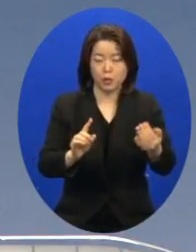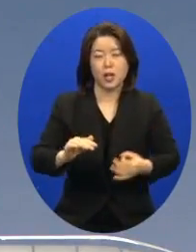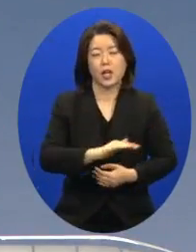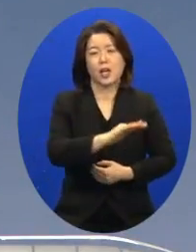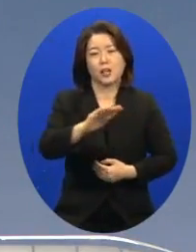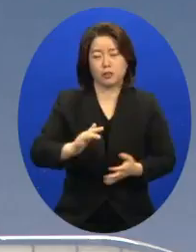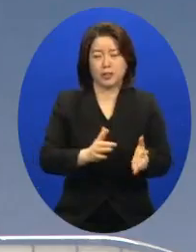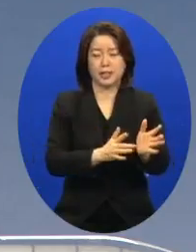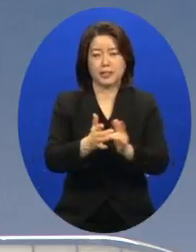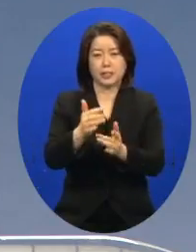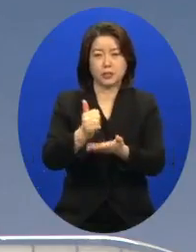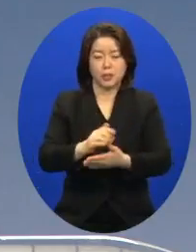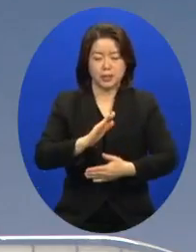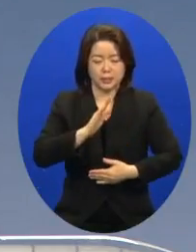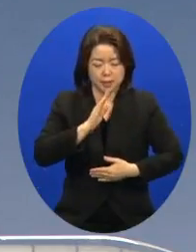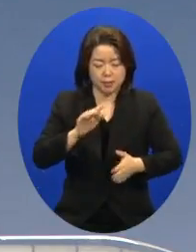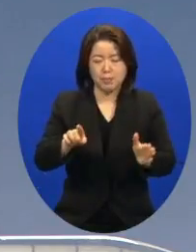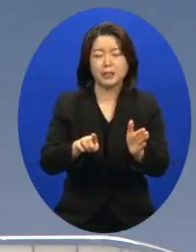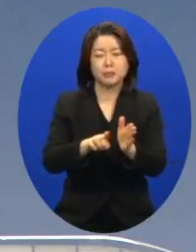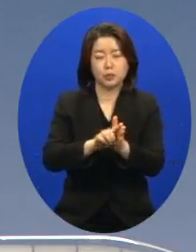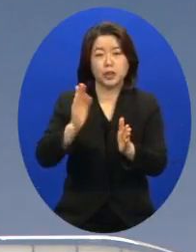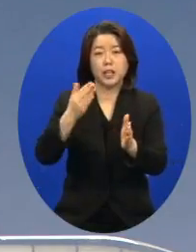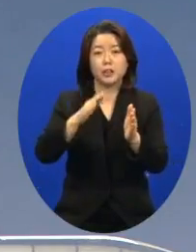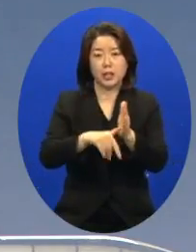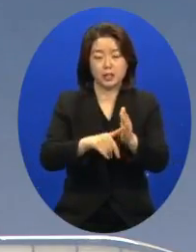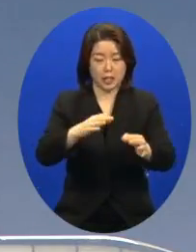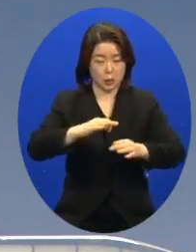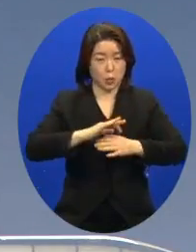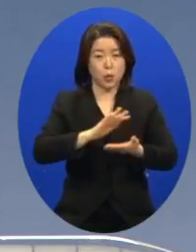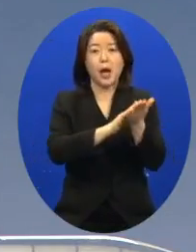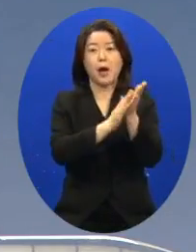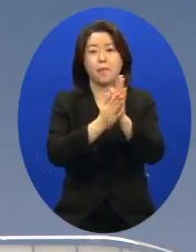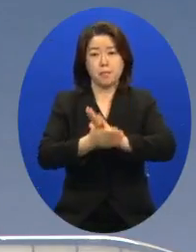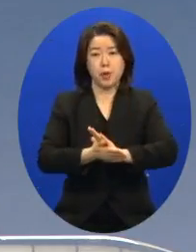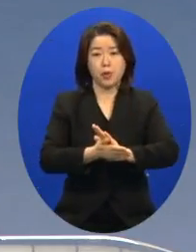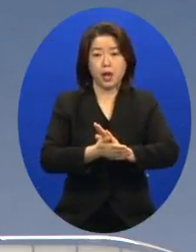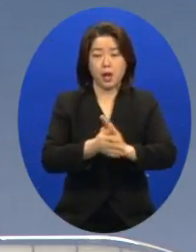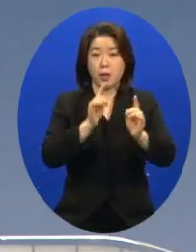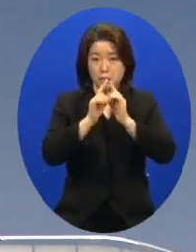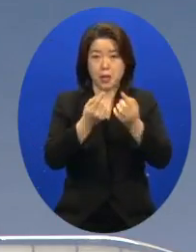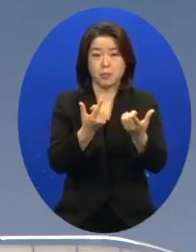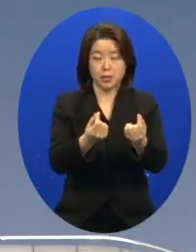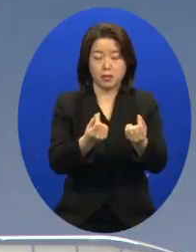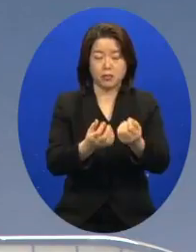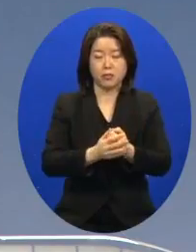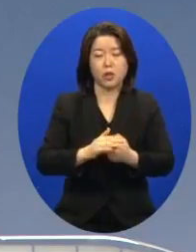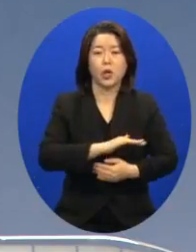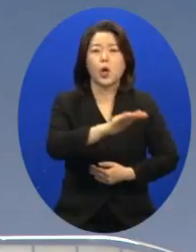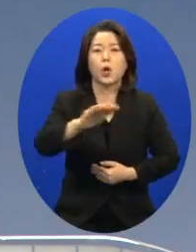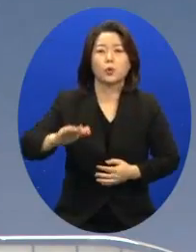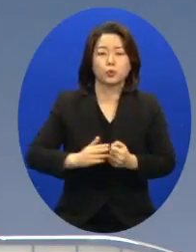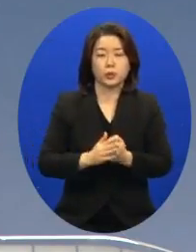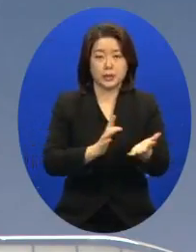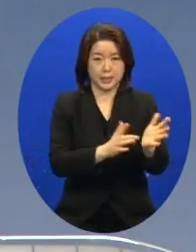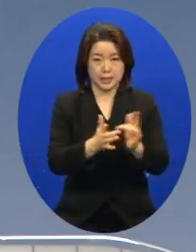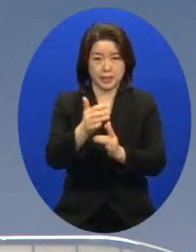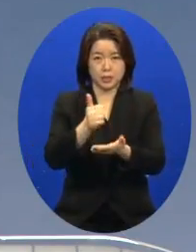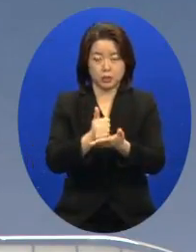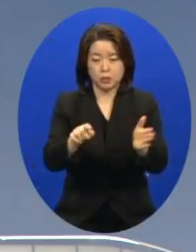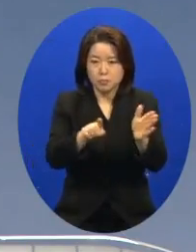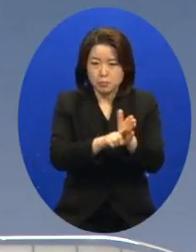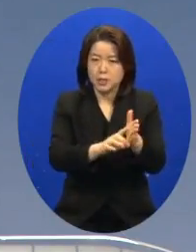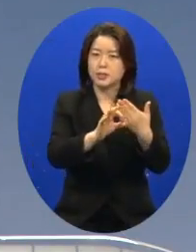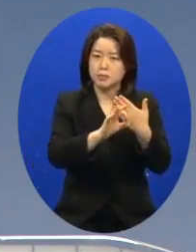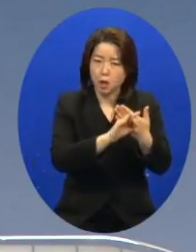예수님을 정말 믿게 될 때 일어나는 놀라운 변화를 말씀하는 겁니다 우리는 예수를 믿게 되면